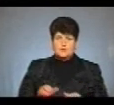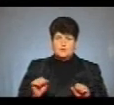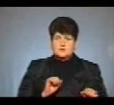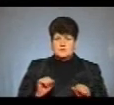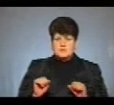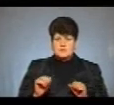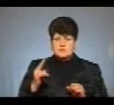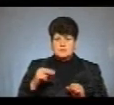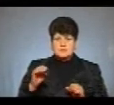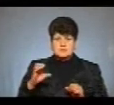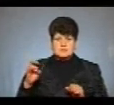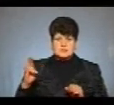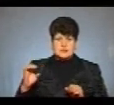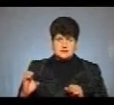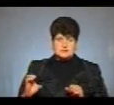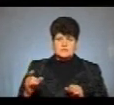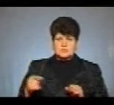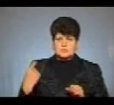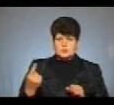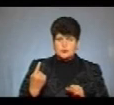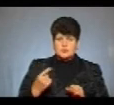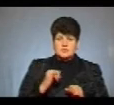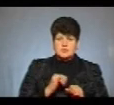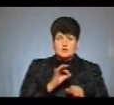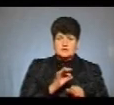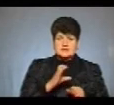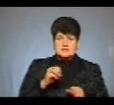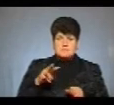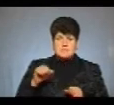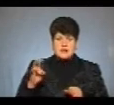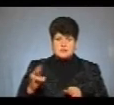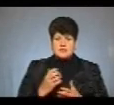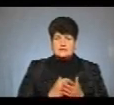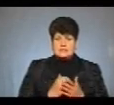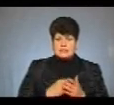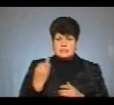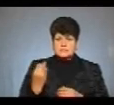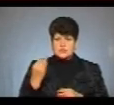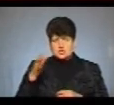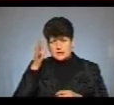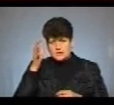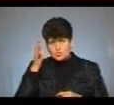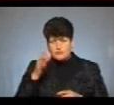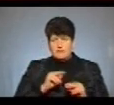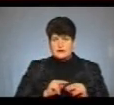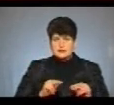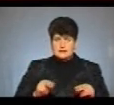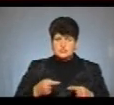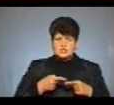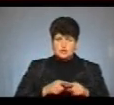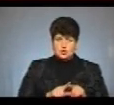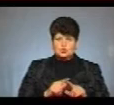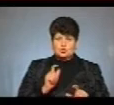управління ДСНС в Тернопільській області та Олександр Семенів, кандидат історичних наук, викладач технічного коледжу